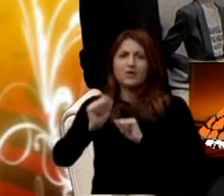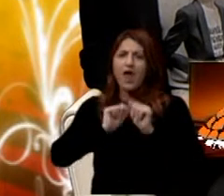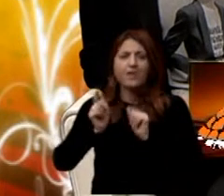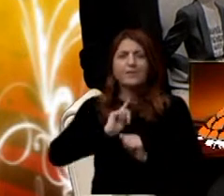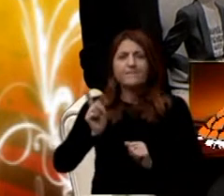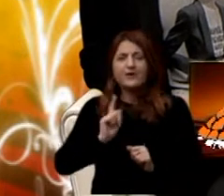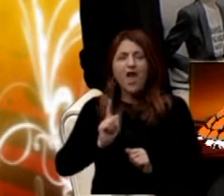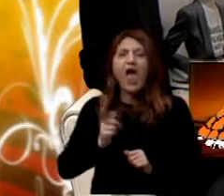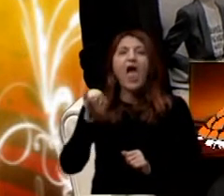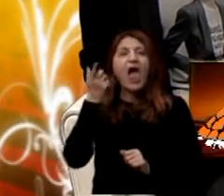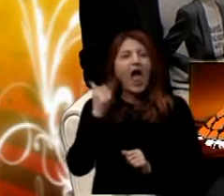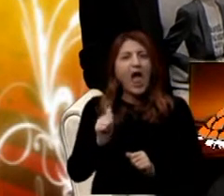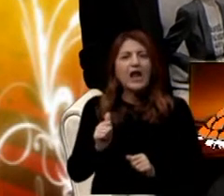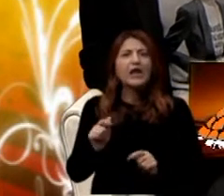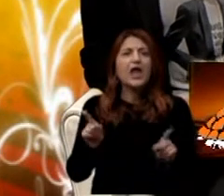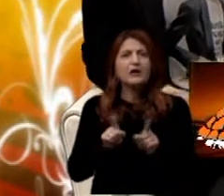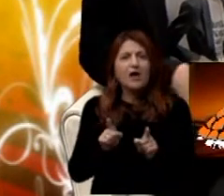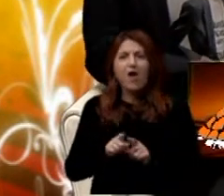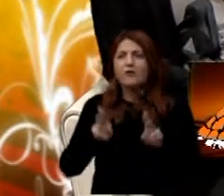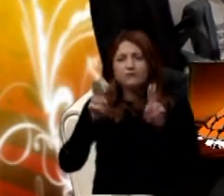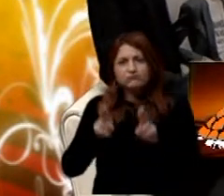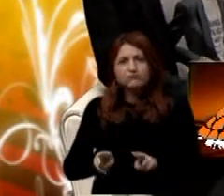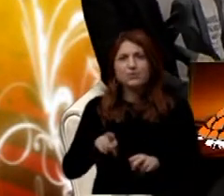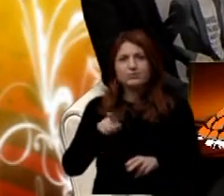Stroku, nego čisto objektivizirano